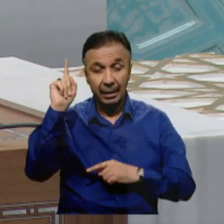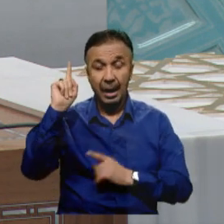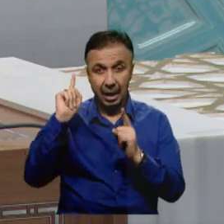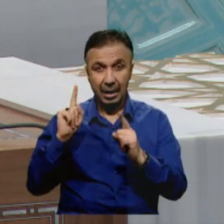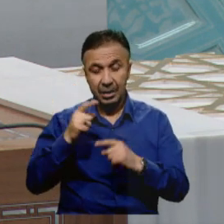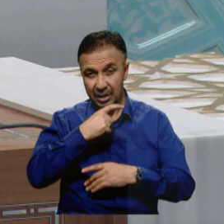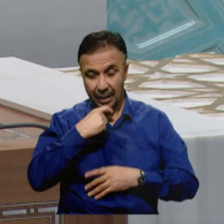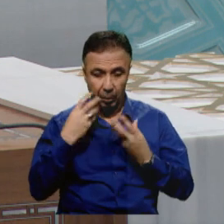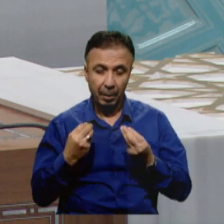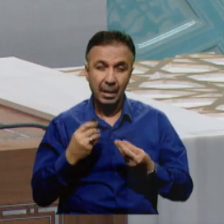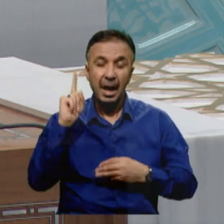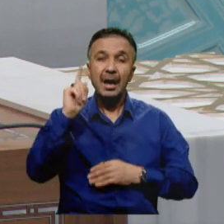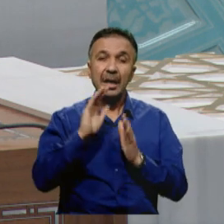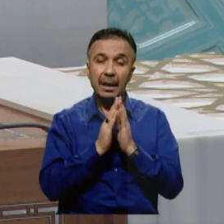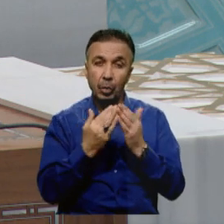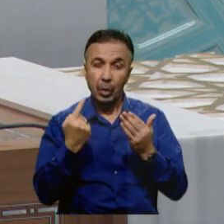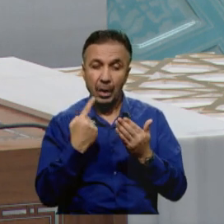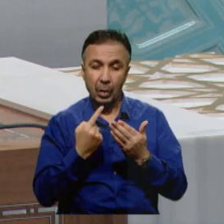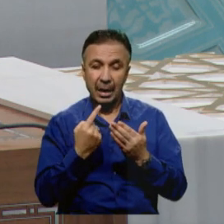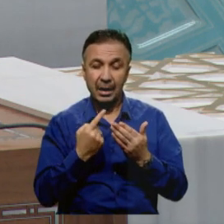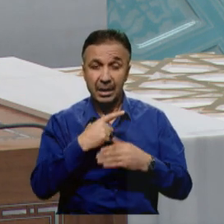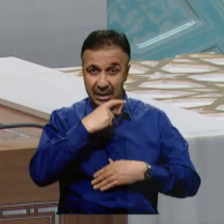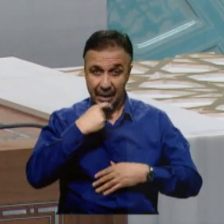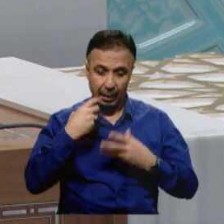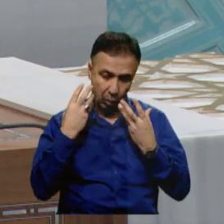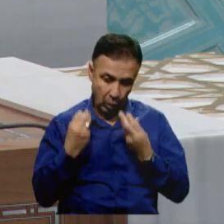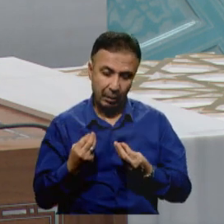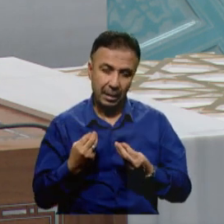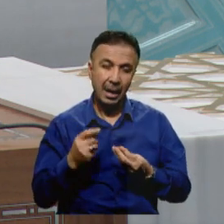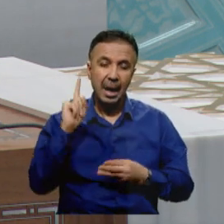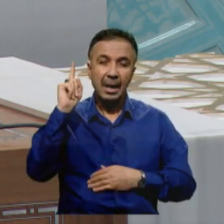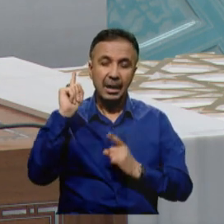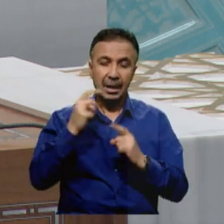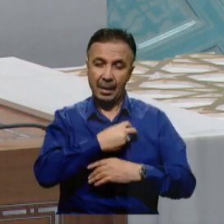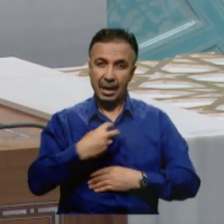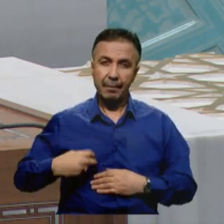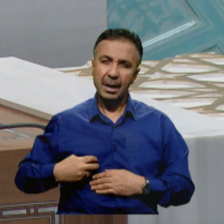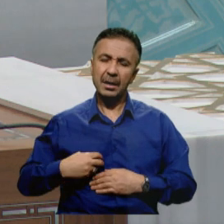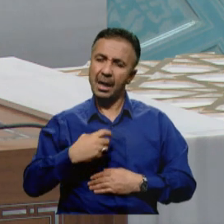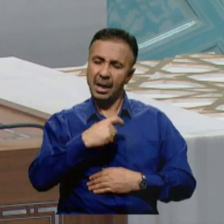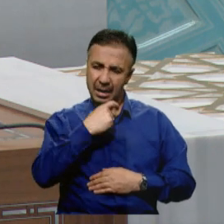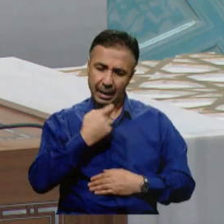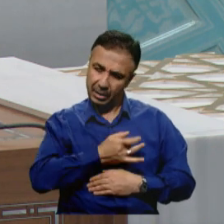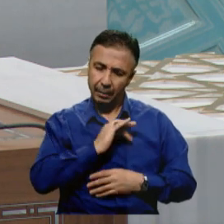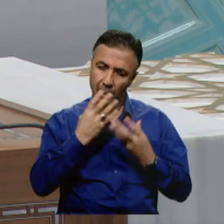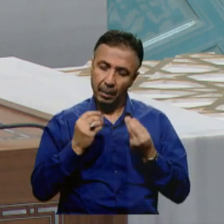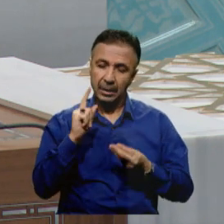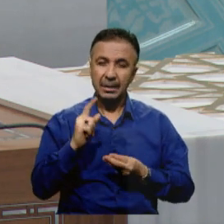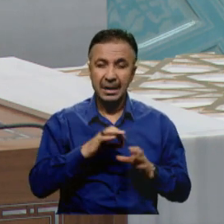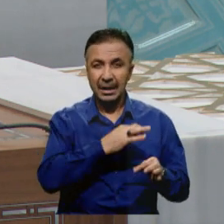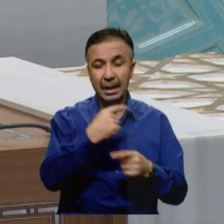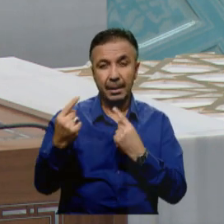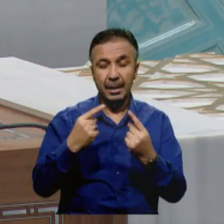samimiyet, Allah'ın kitabı Kur'an-ı Kerim'e karşı samimiyet, Allah'ın peygamberine samimiyet, insanların birbirine